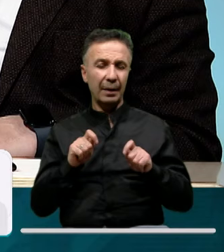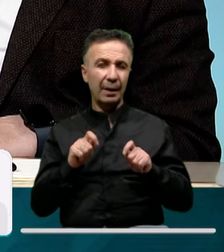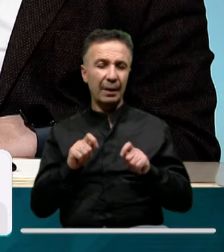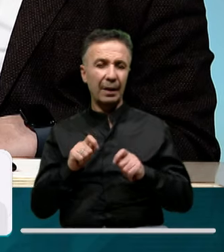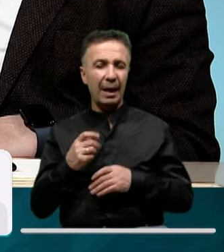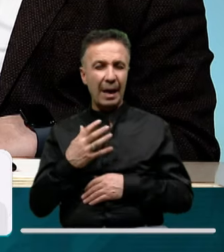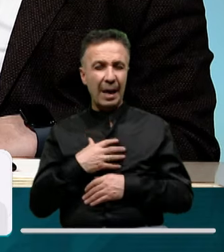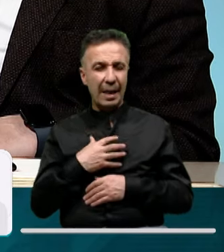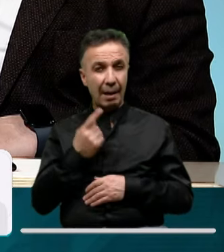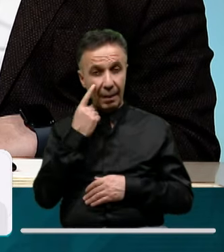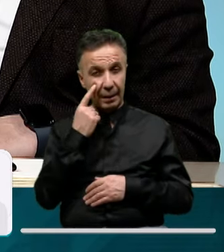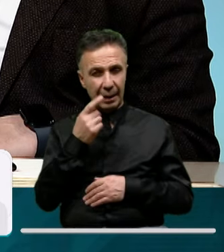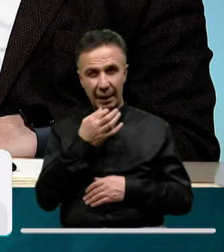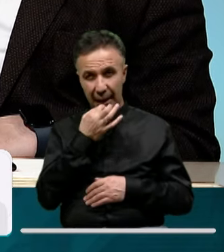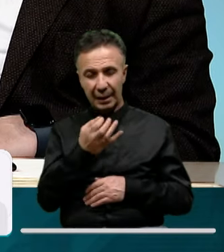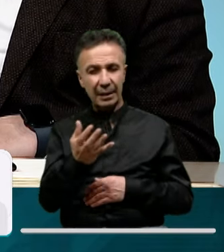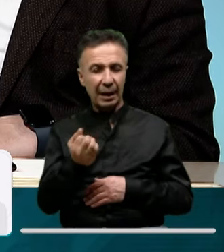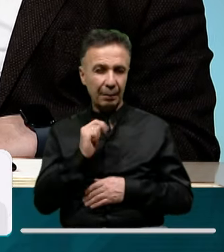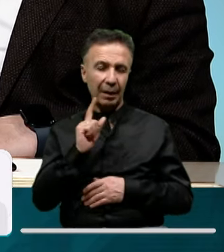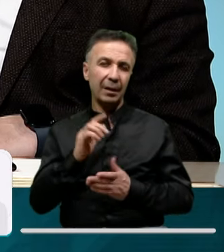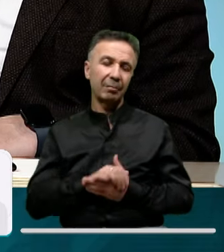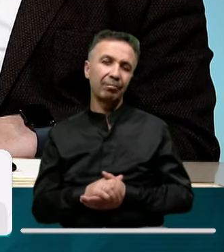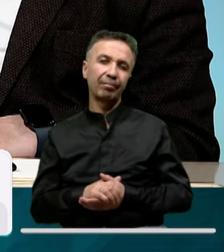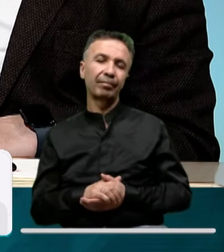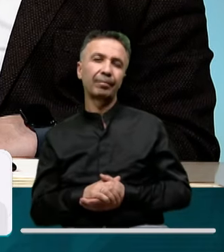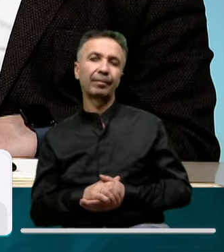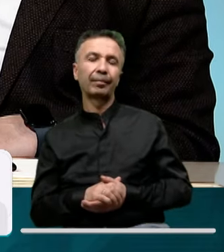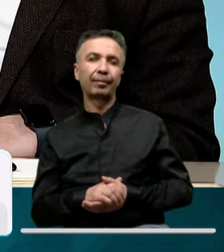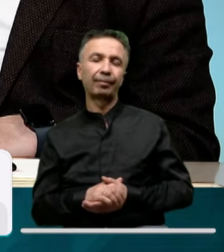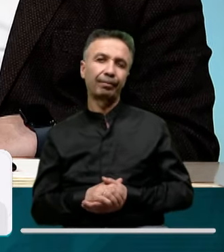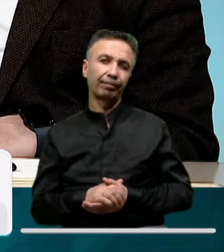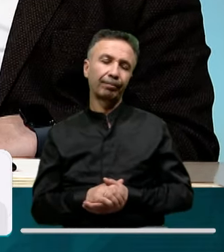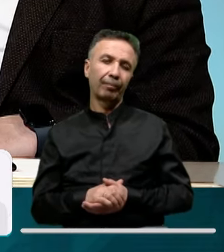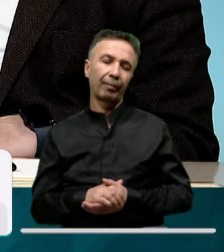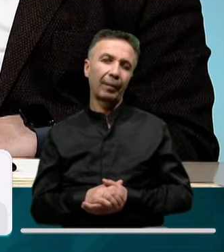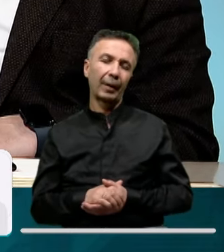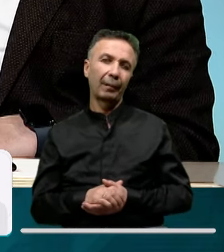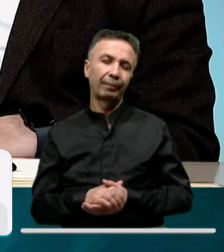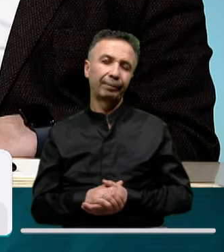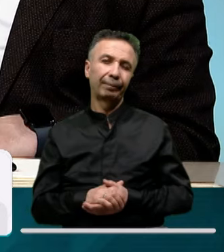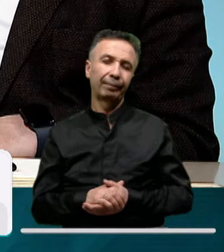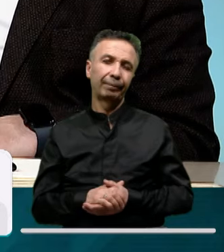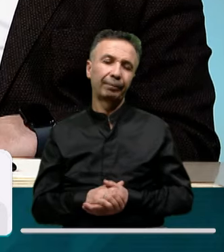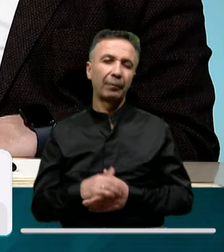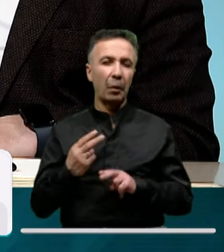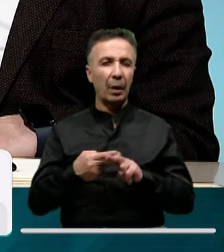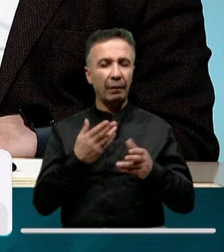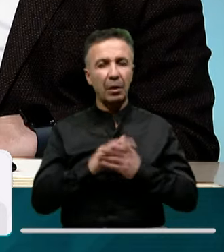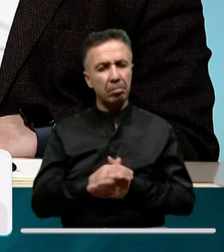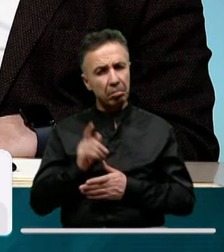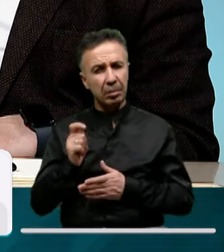ilgili kuruluştan da ne yapmamız lazım? Artık mülkiyet onun. Onun yani. İzni, iradesi. Şu müsamaha edilebiliyor. Mesela diyelim ki